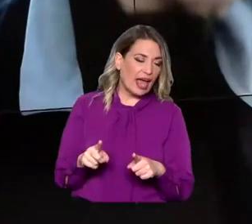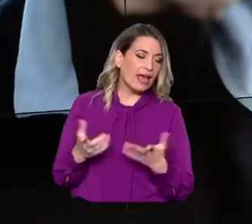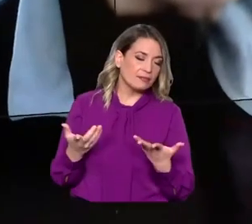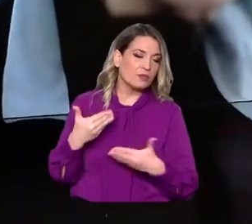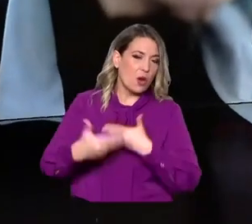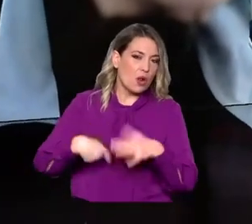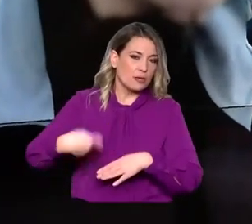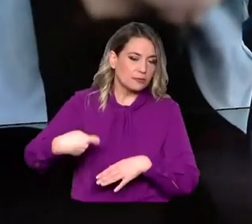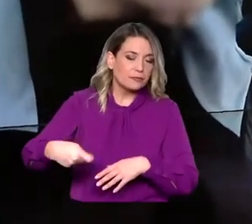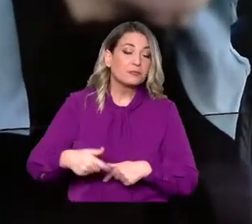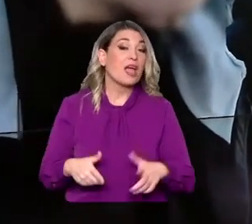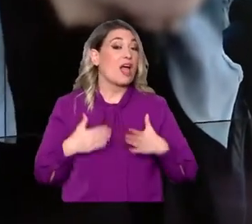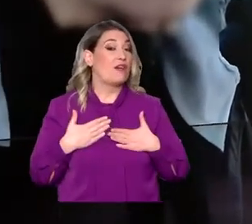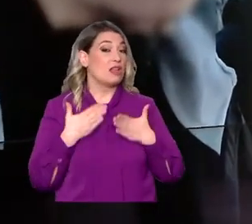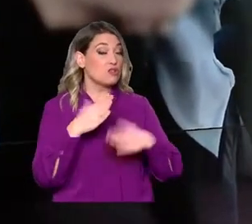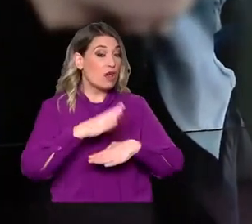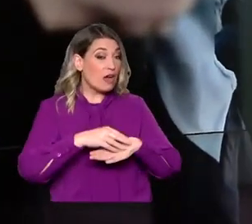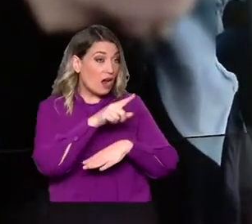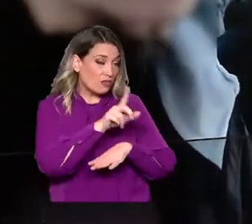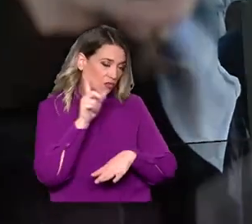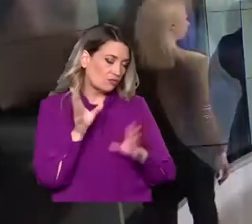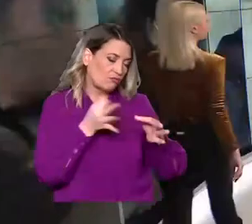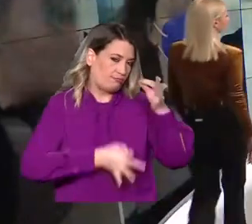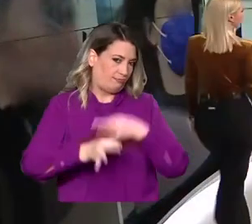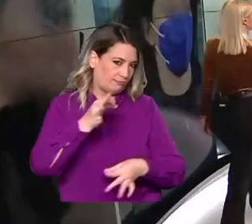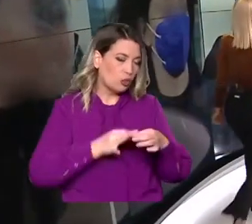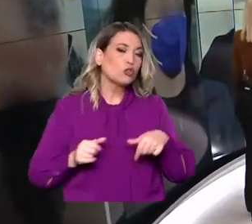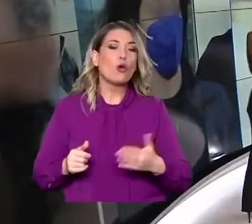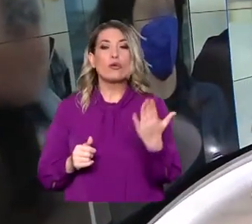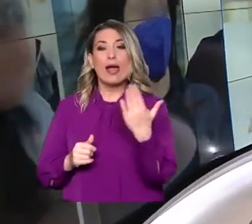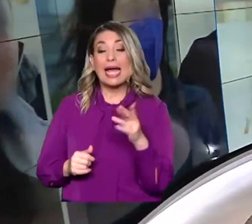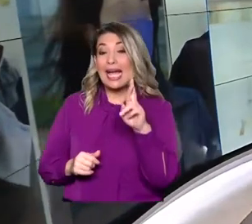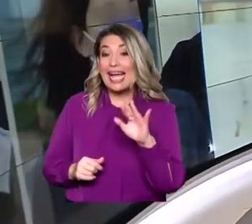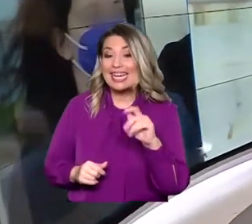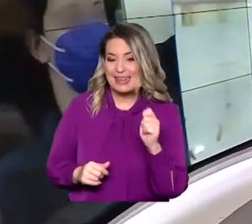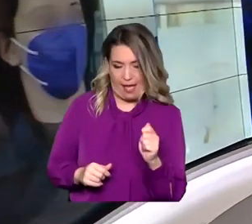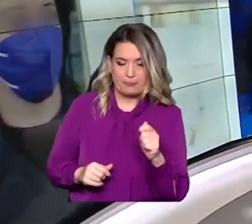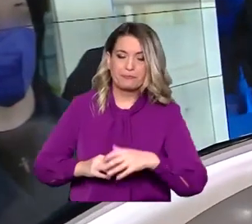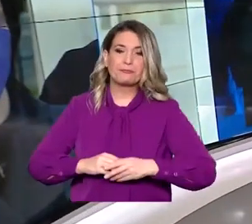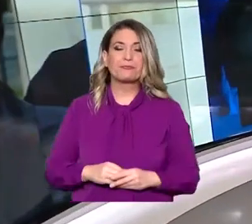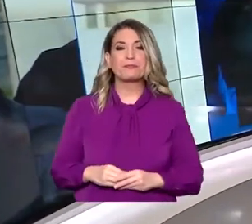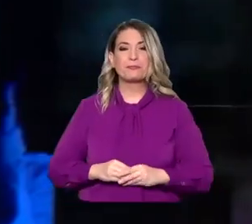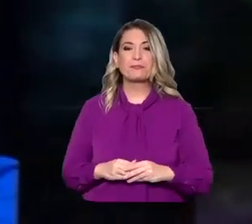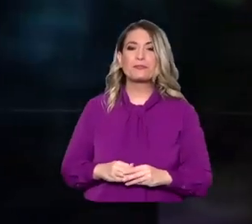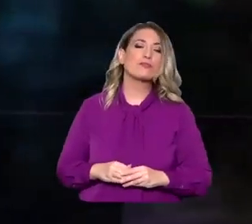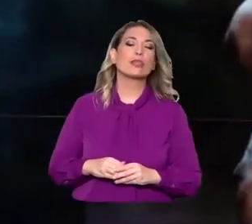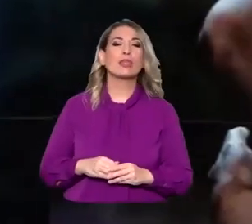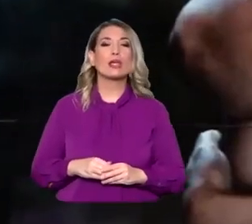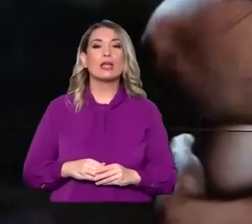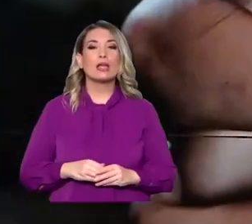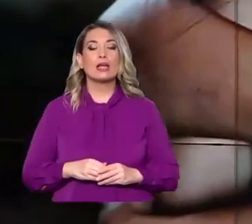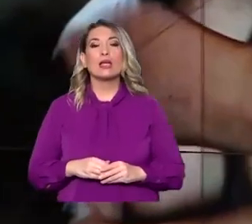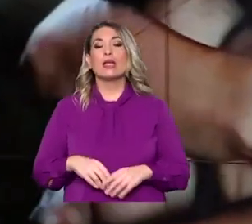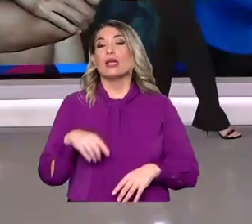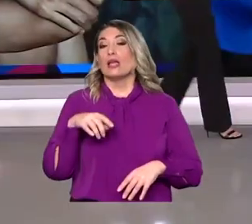έρθει η ρία τσοχαντάρη ε θέλω να πω ότι το κορίτσι το 13χρονο κορίτσι ζει κάπου μακριά από